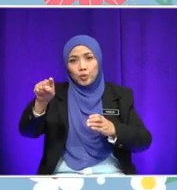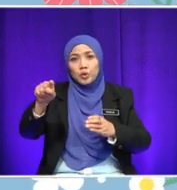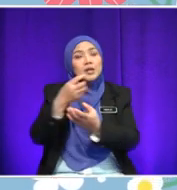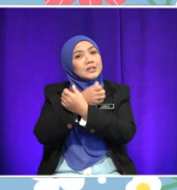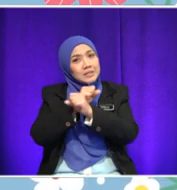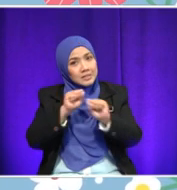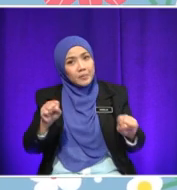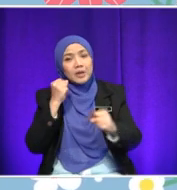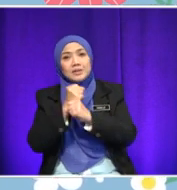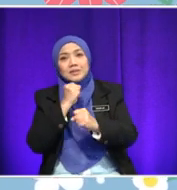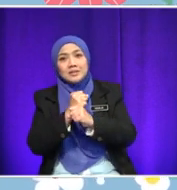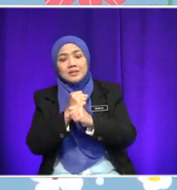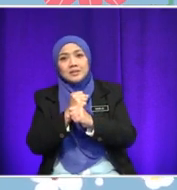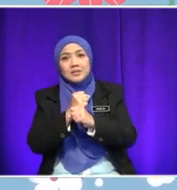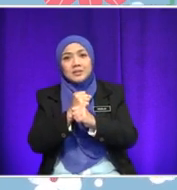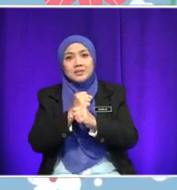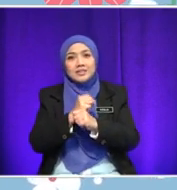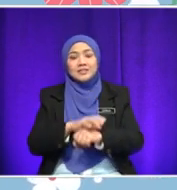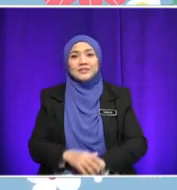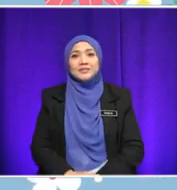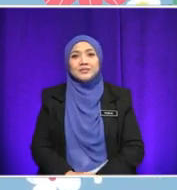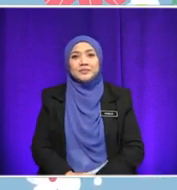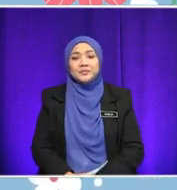semasa pidiepisi dilakukan